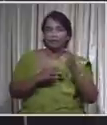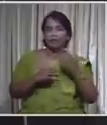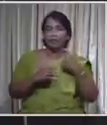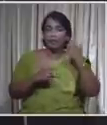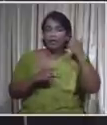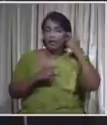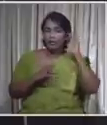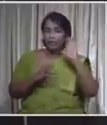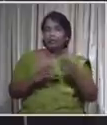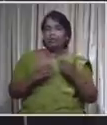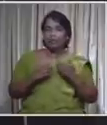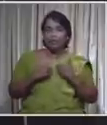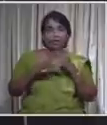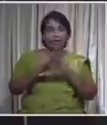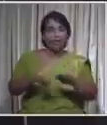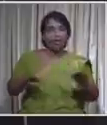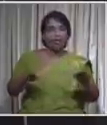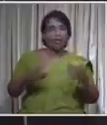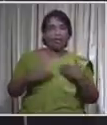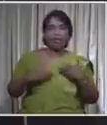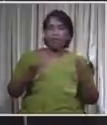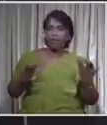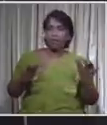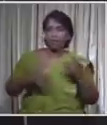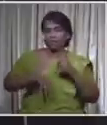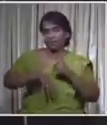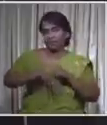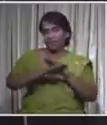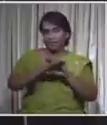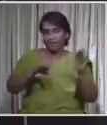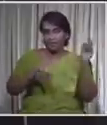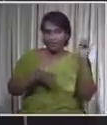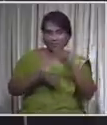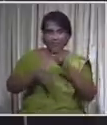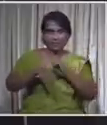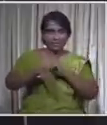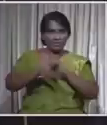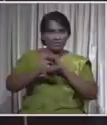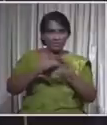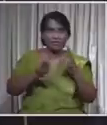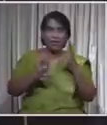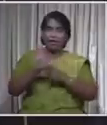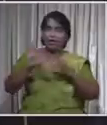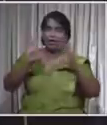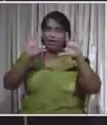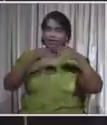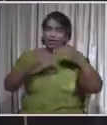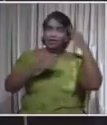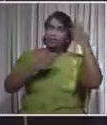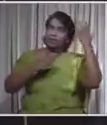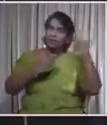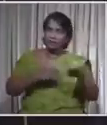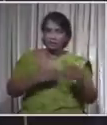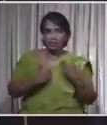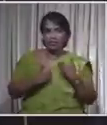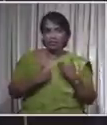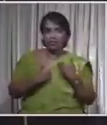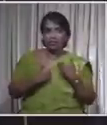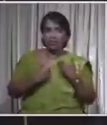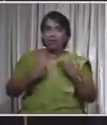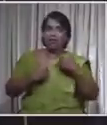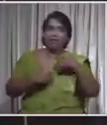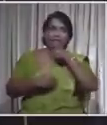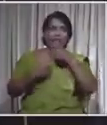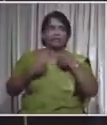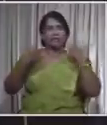හිතන්න ඕනේ අපේ දරුවෝ ගැන මන්තුමා කාලේ අපේ කාලේ ඉවරයි අපි තව අවුරුදු 10ක් ඉඳලා මැරිලා යයි හරි අපේ කාලේ